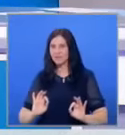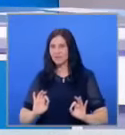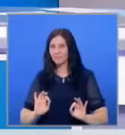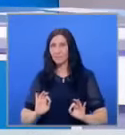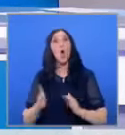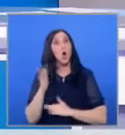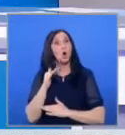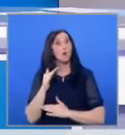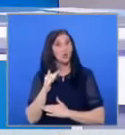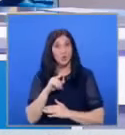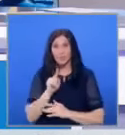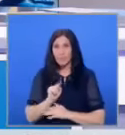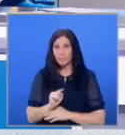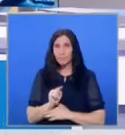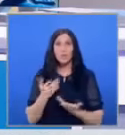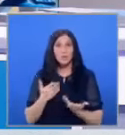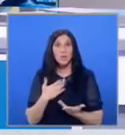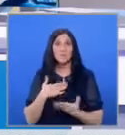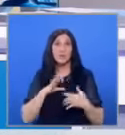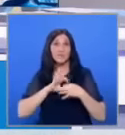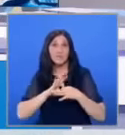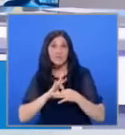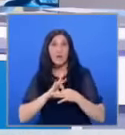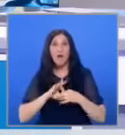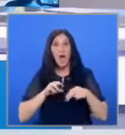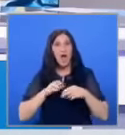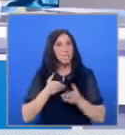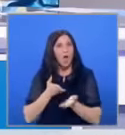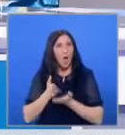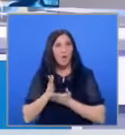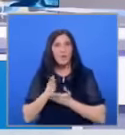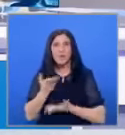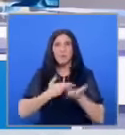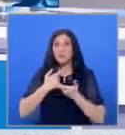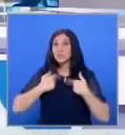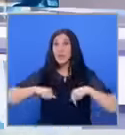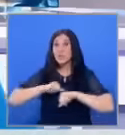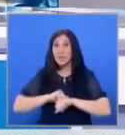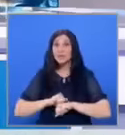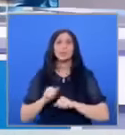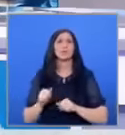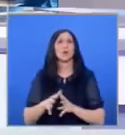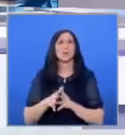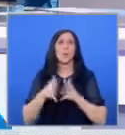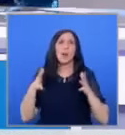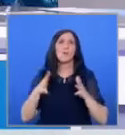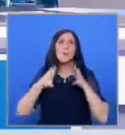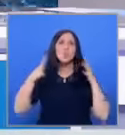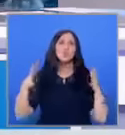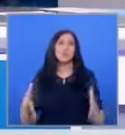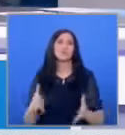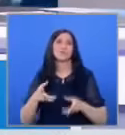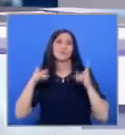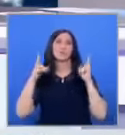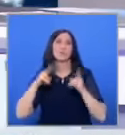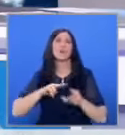Но стои въпросът, има ли връзка ходът на преговорите за кабинет с внушителното мнозинство при гласуването на проекто Закона за механизма за